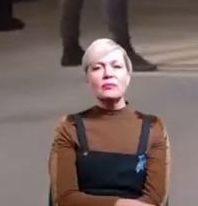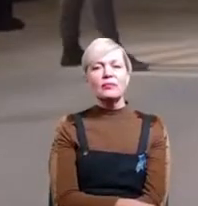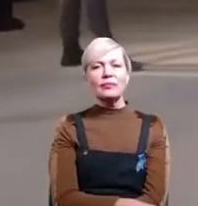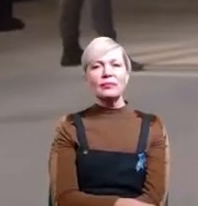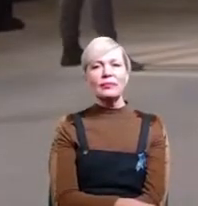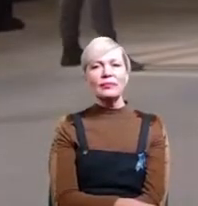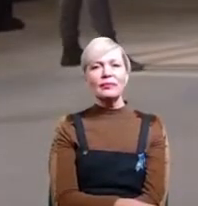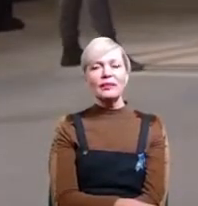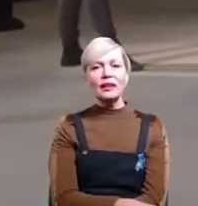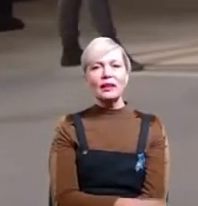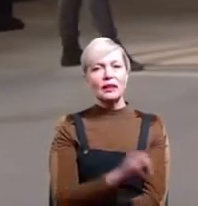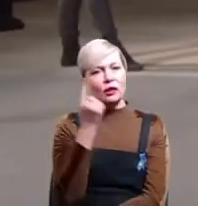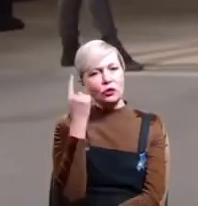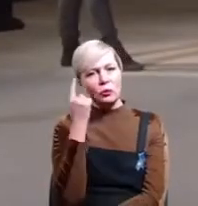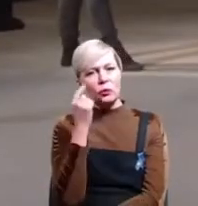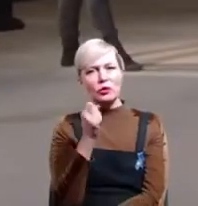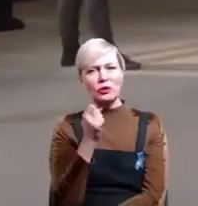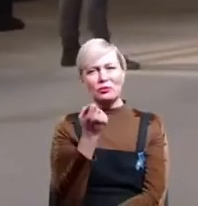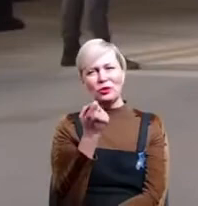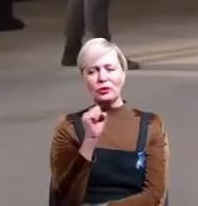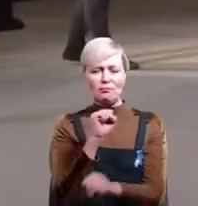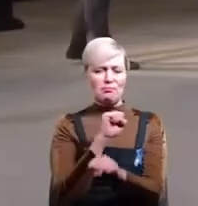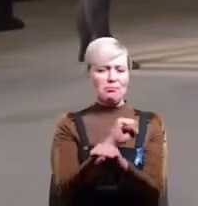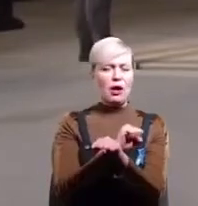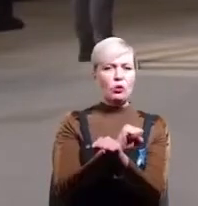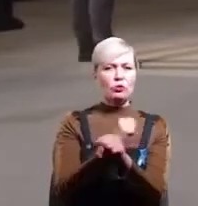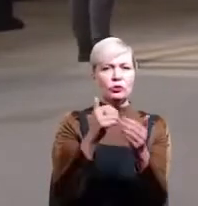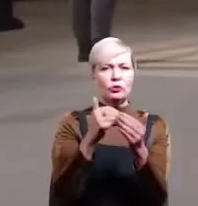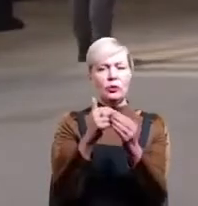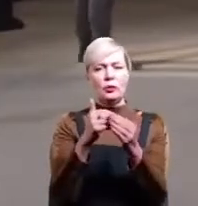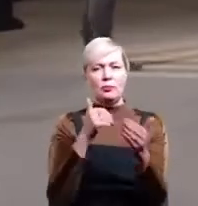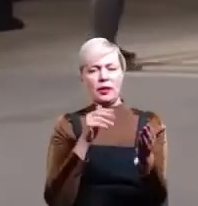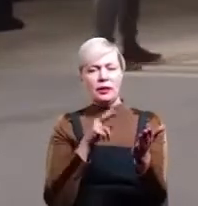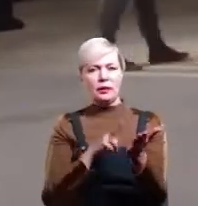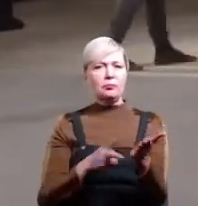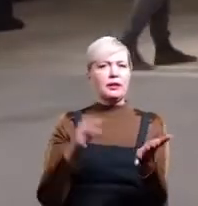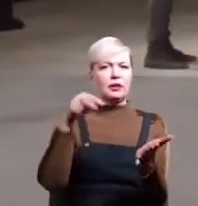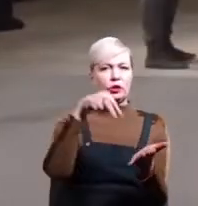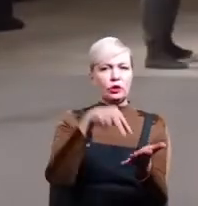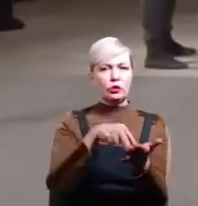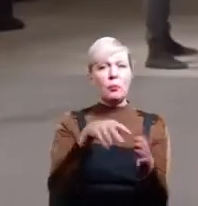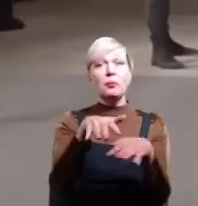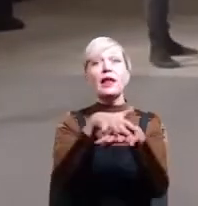Я думаю, может, там паузу все-таки сделать перед прыжком. Да. Да. Народ,